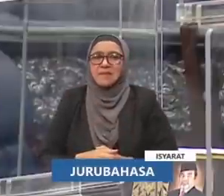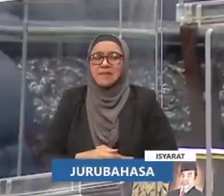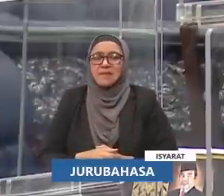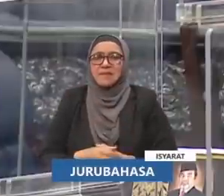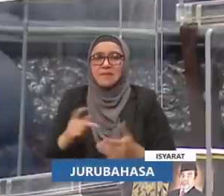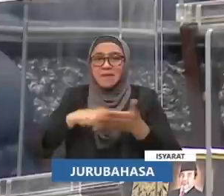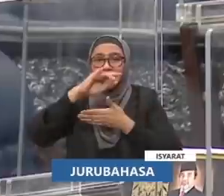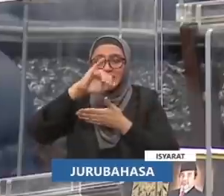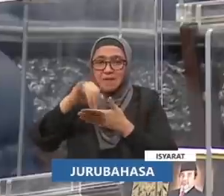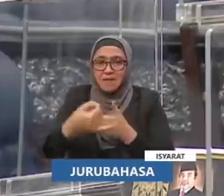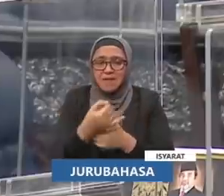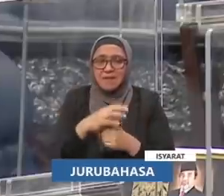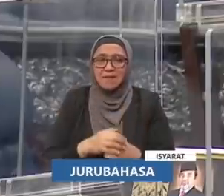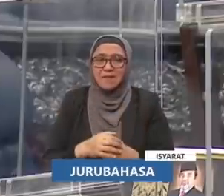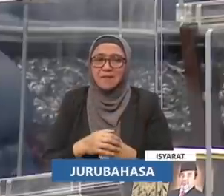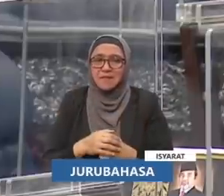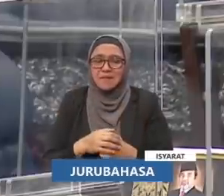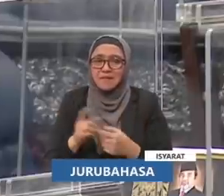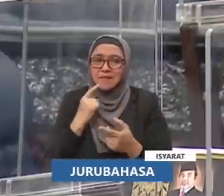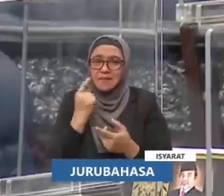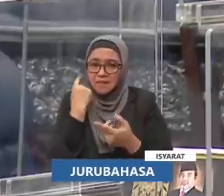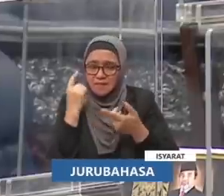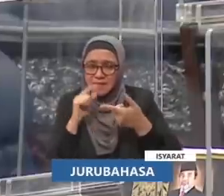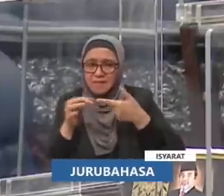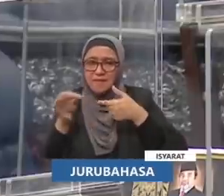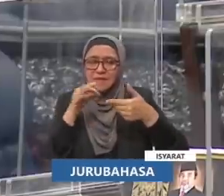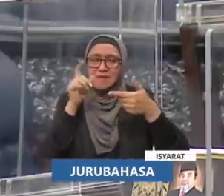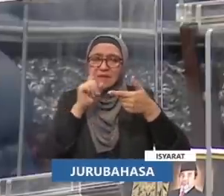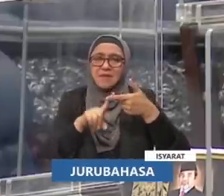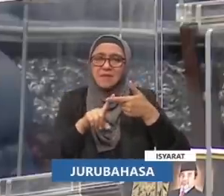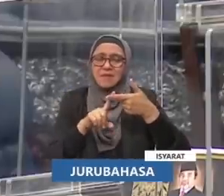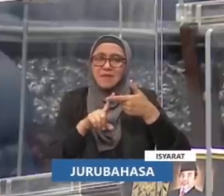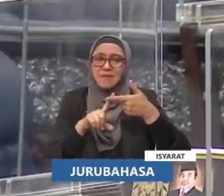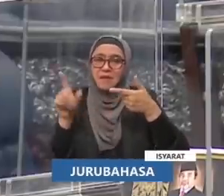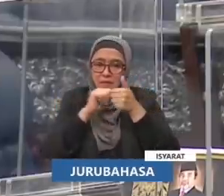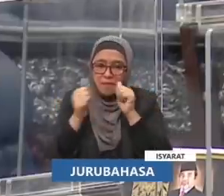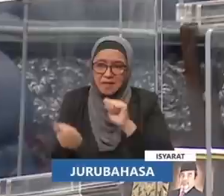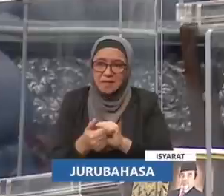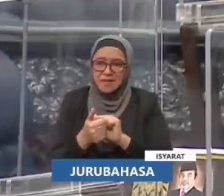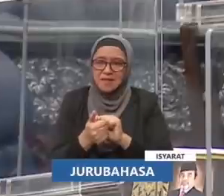projek irrigation saya dari itu tentang masalah